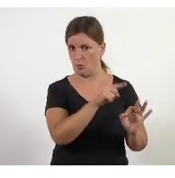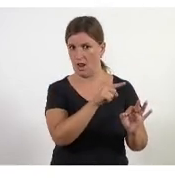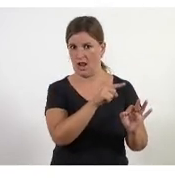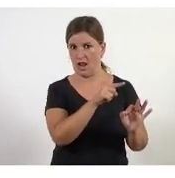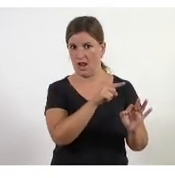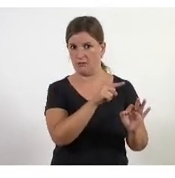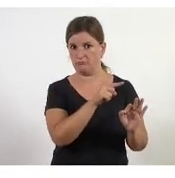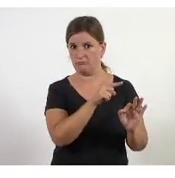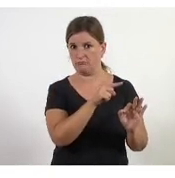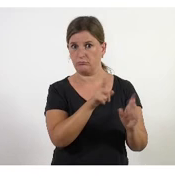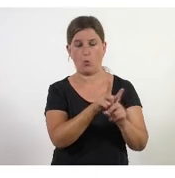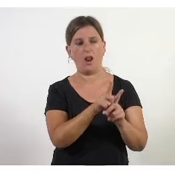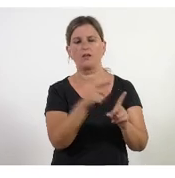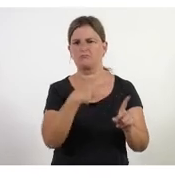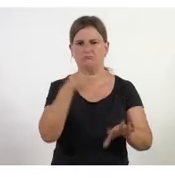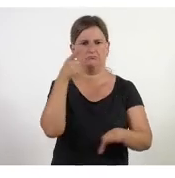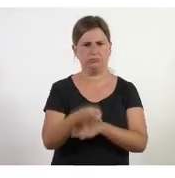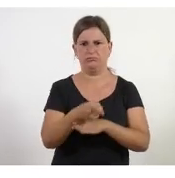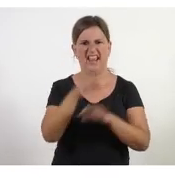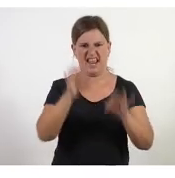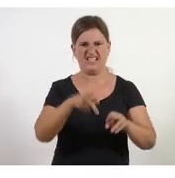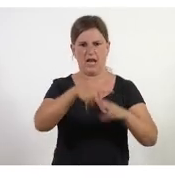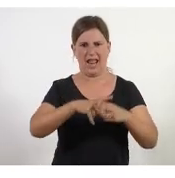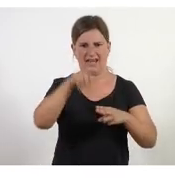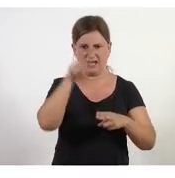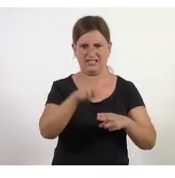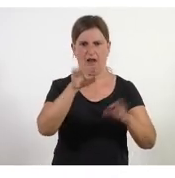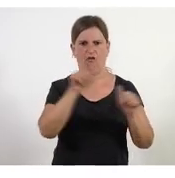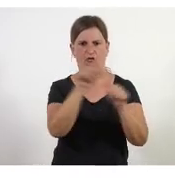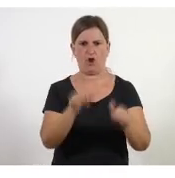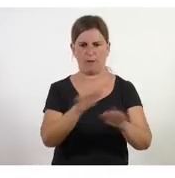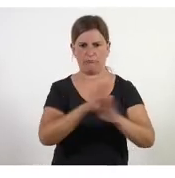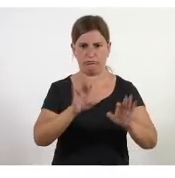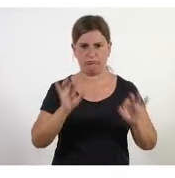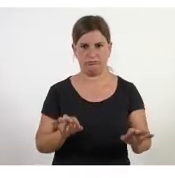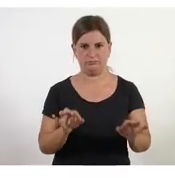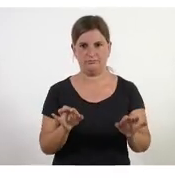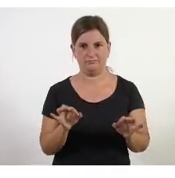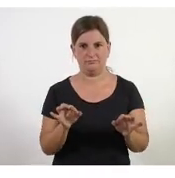hagi debat. És aquesta eina, d'aquesta forma, i